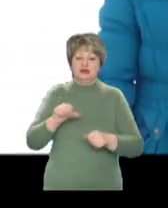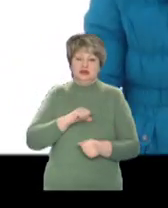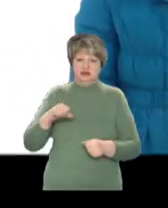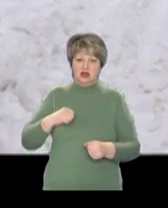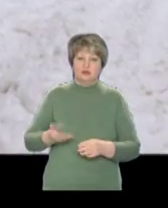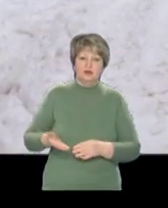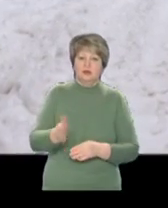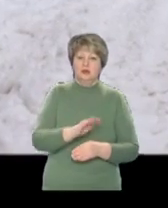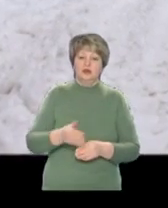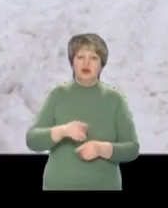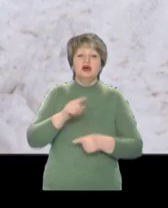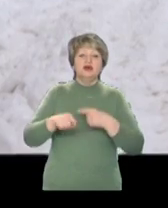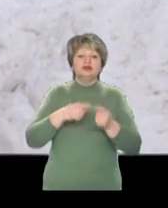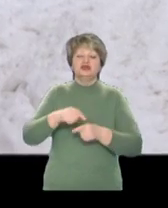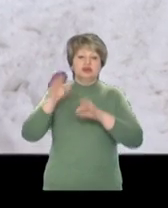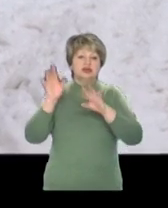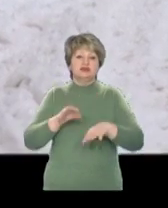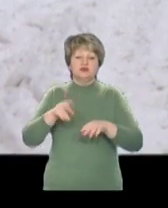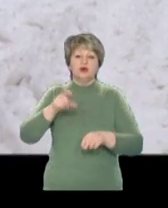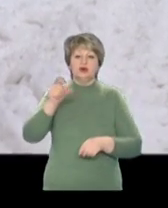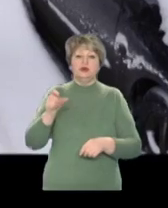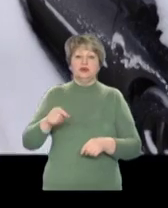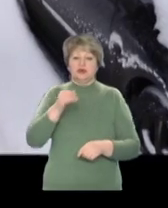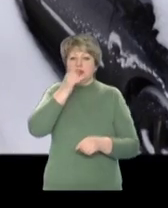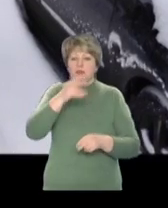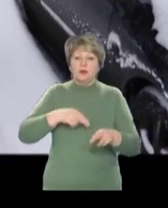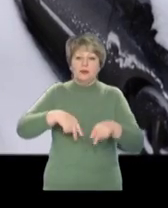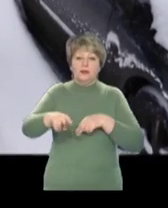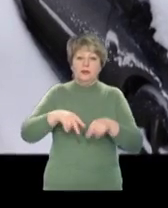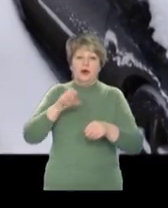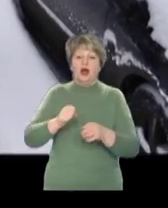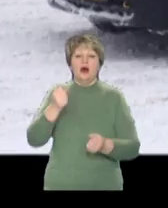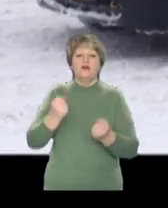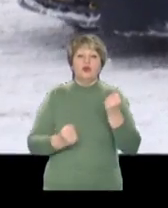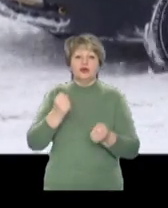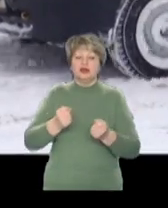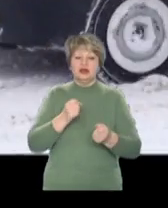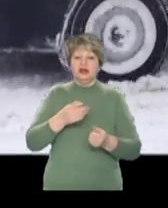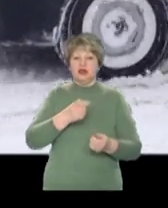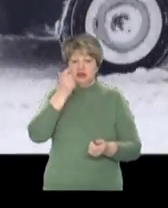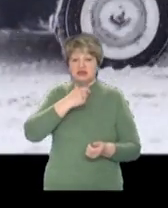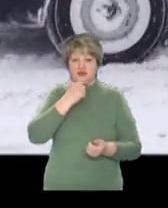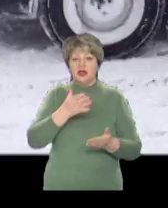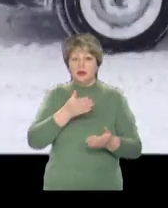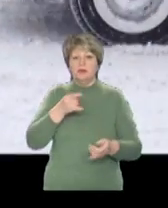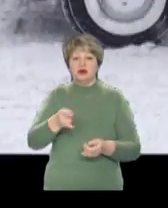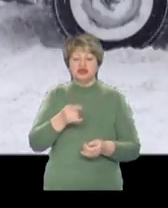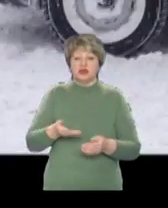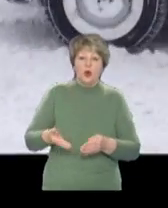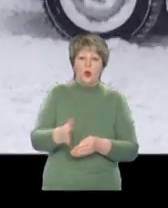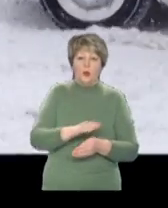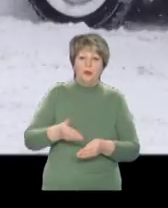прочищали своїм путем. Через кучугури снігу пішоходи не могли пересуватися тротуарами, а водії, озброївшись лопатами, буквально відкопували свої